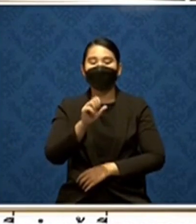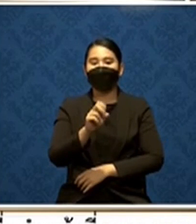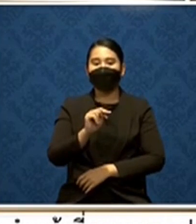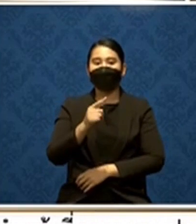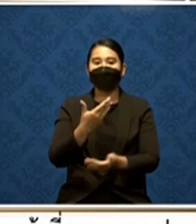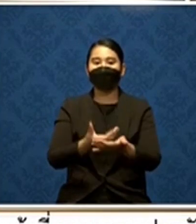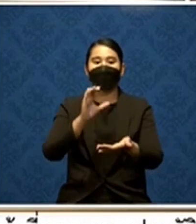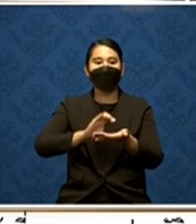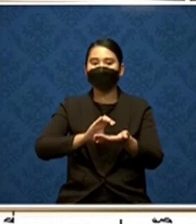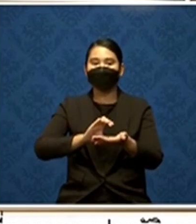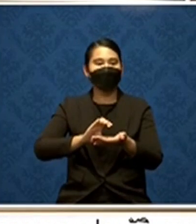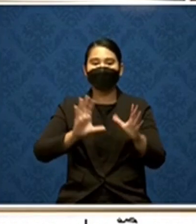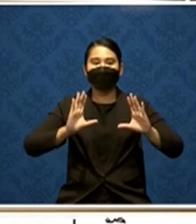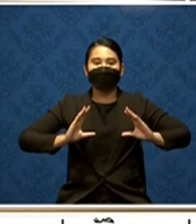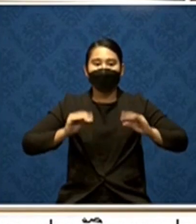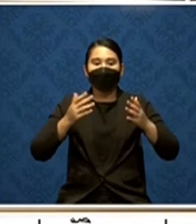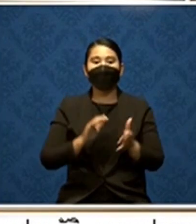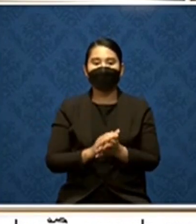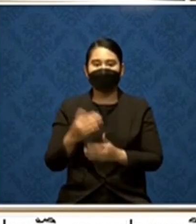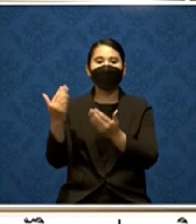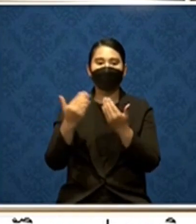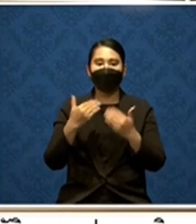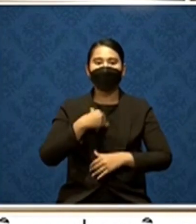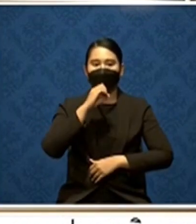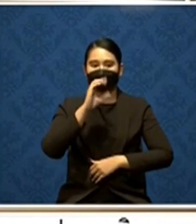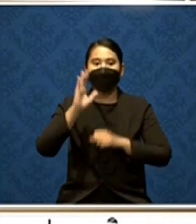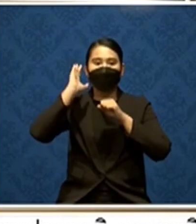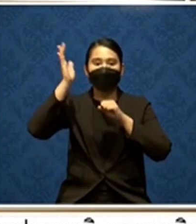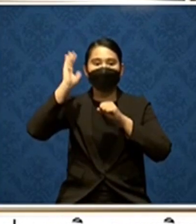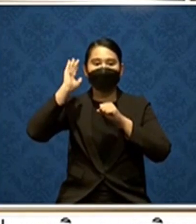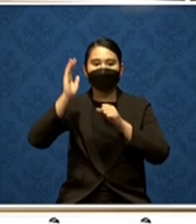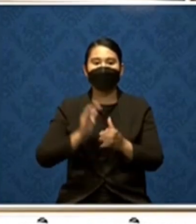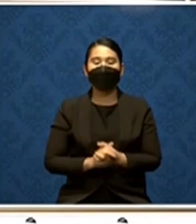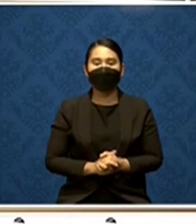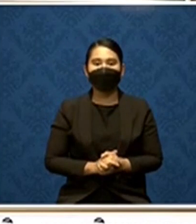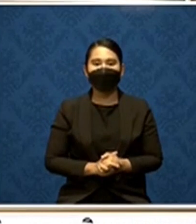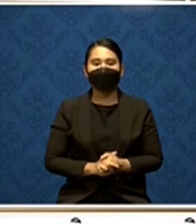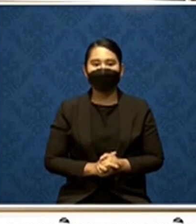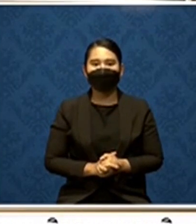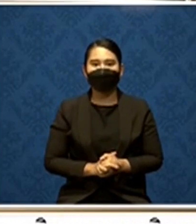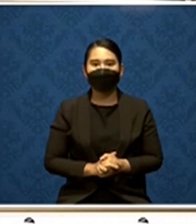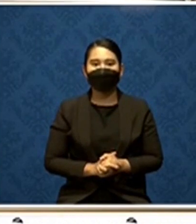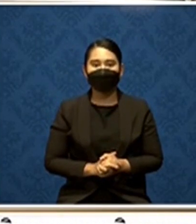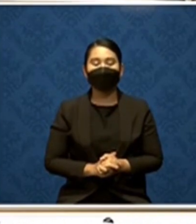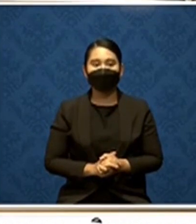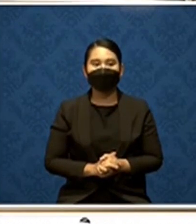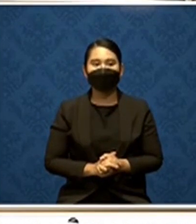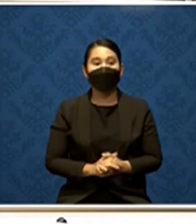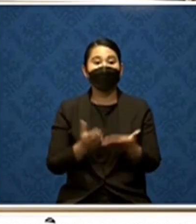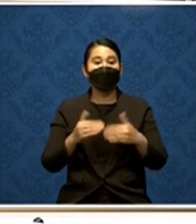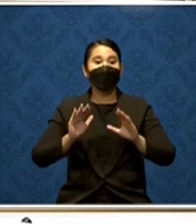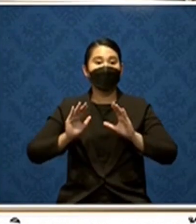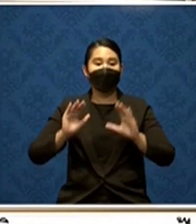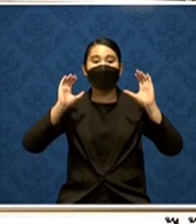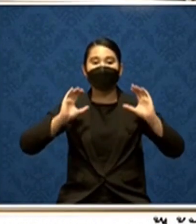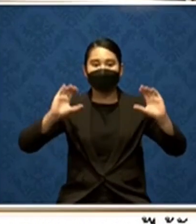าณเขาเรียกร้องผมมาเขาฝากเรามาพูดเพราะฉะนั้นวันนี้ ฝากทางรัฐบาลช่ว